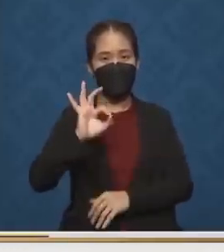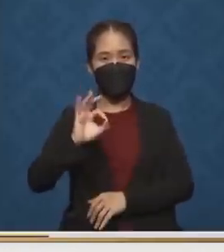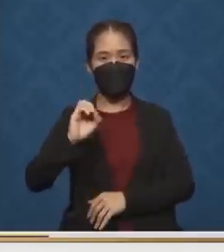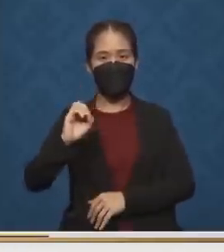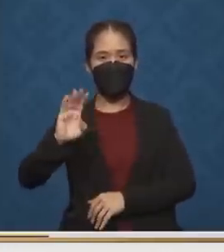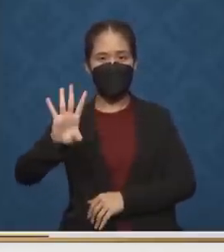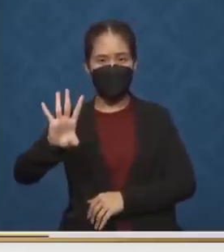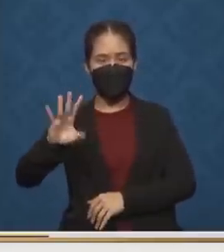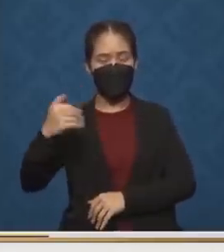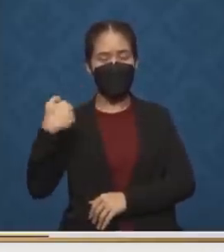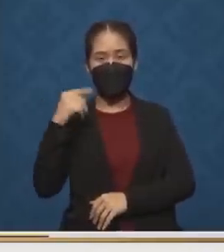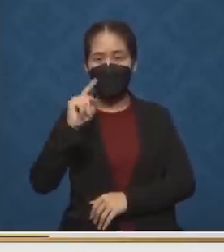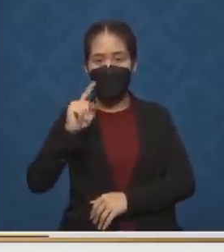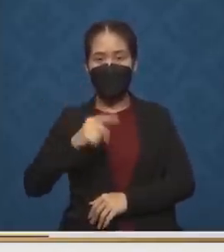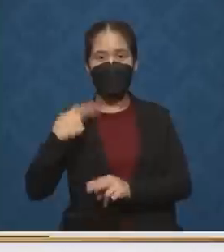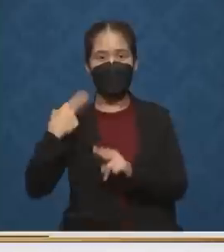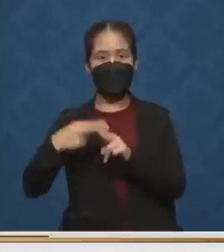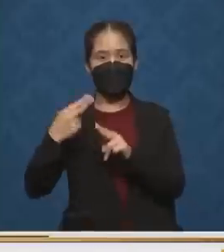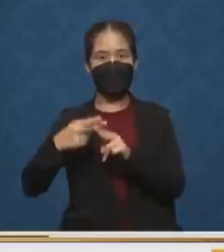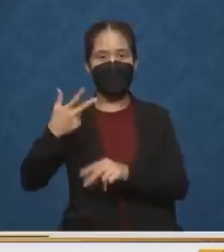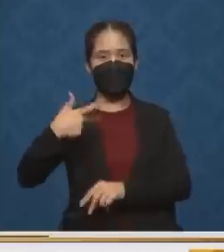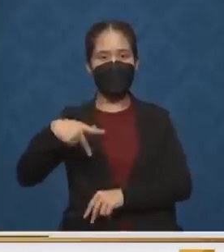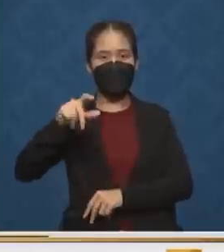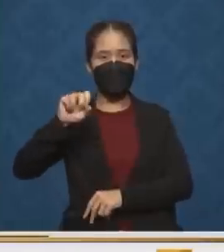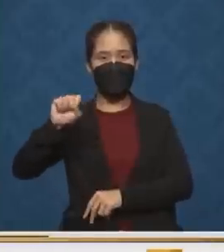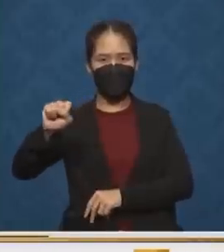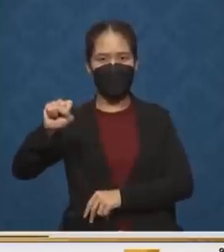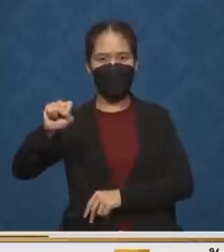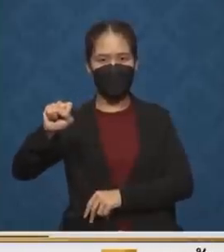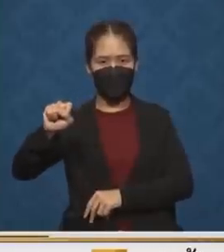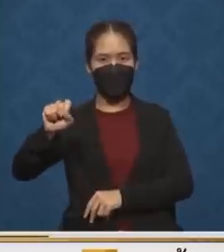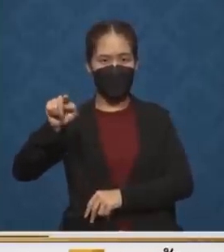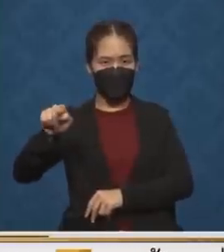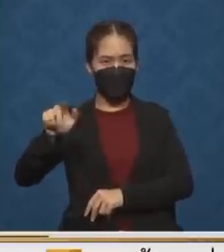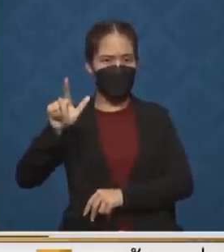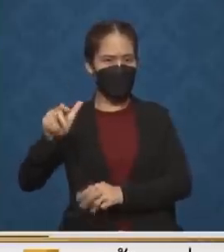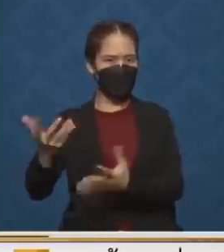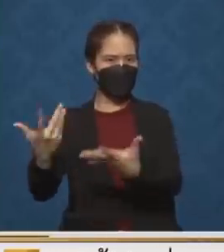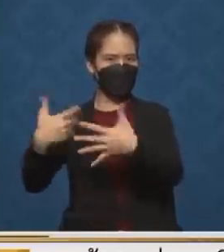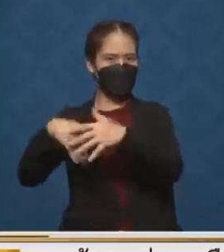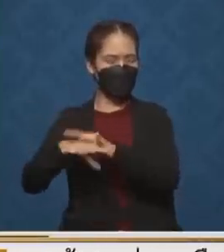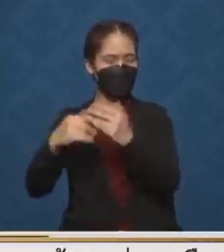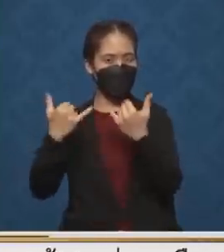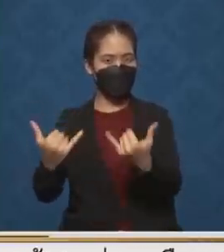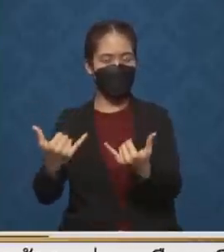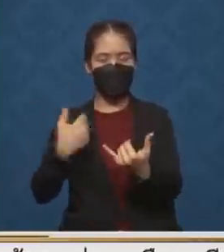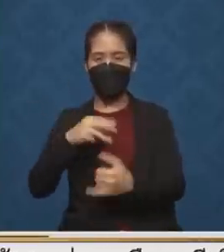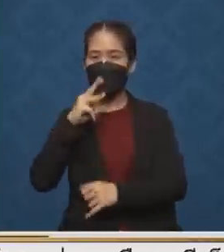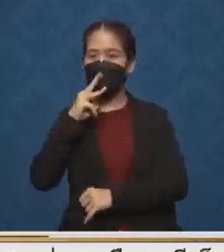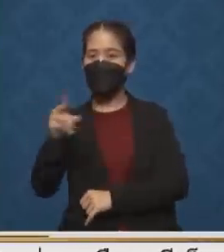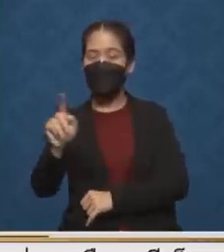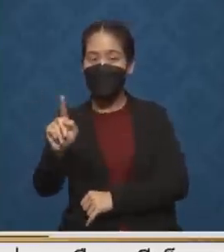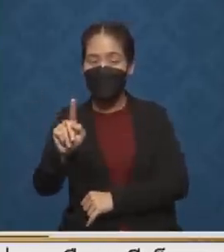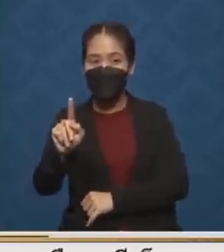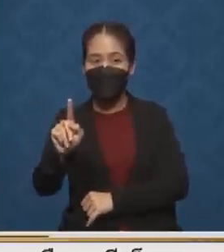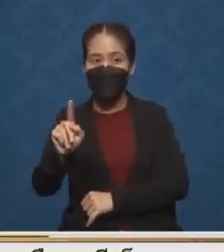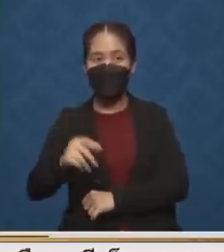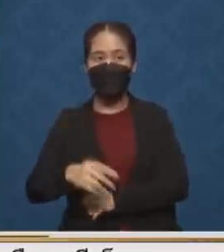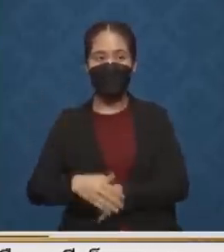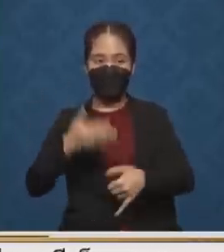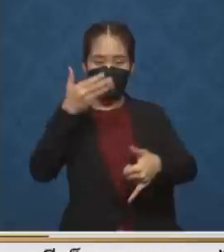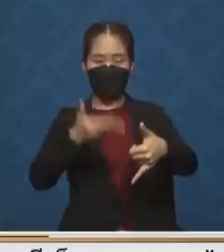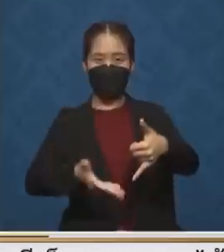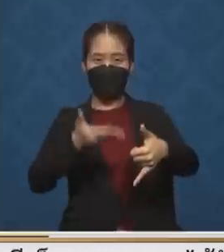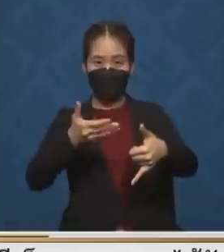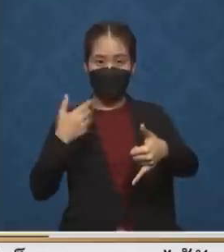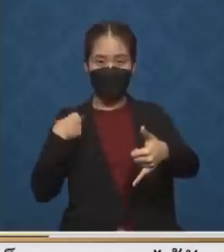ที่มีนายประสิธ์เจีวกกมาเป็ผู้มีส่วนร่วมและปัจุบันถูกเก่าหาเป็นผู้ที่หลอกรว